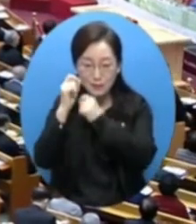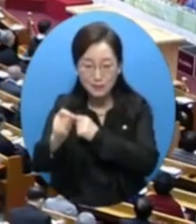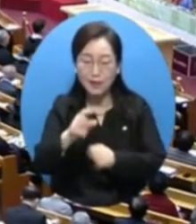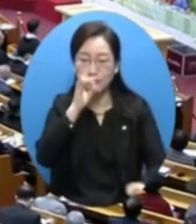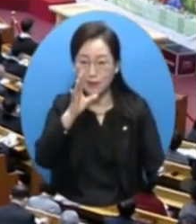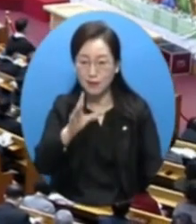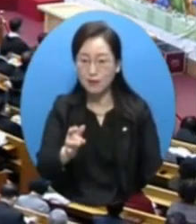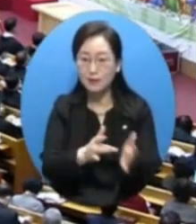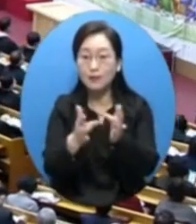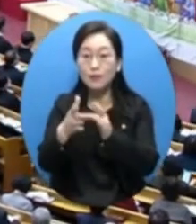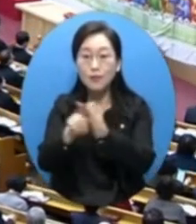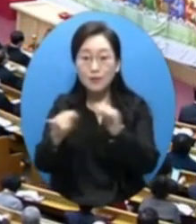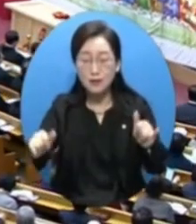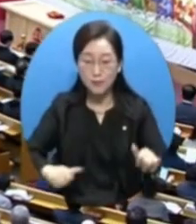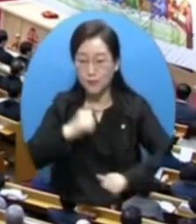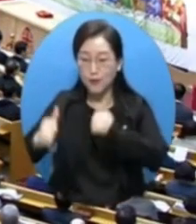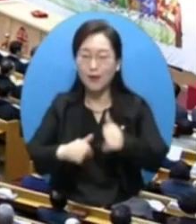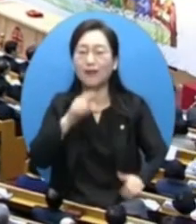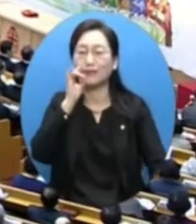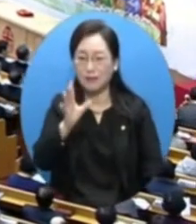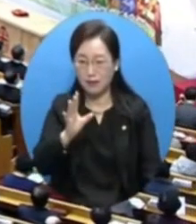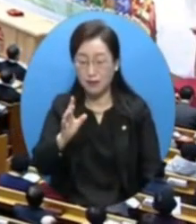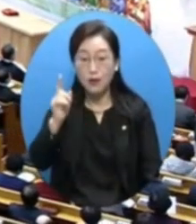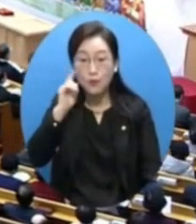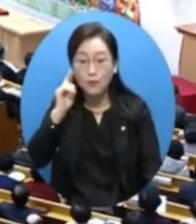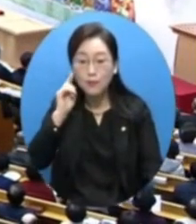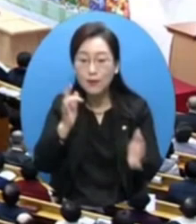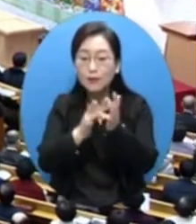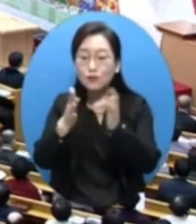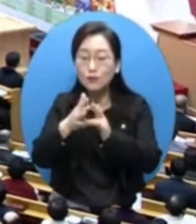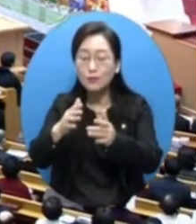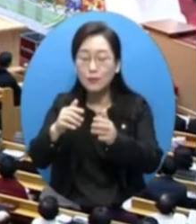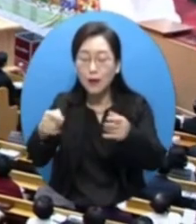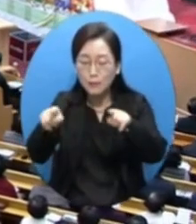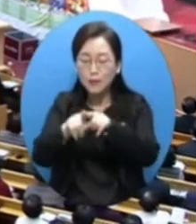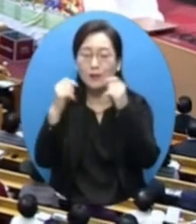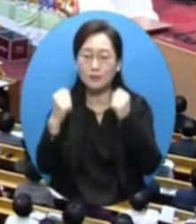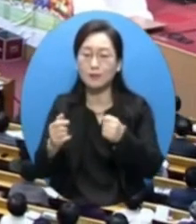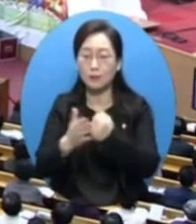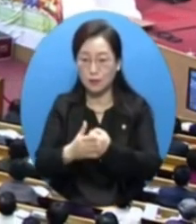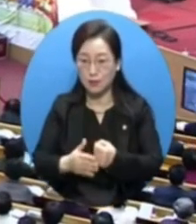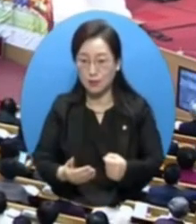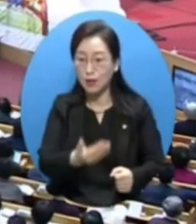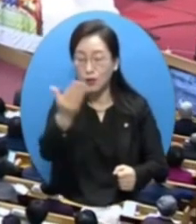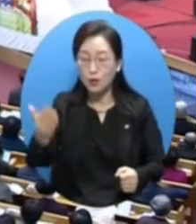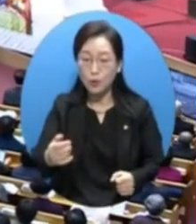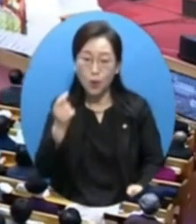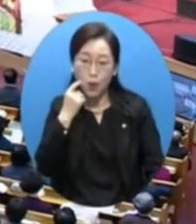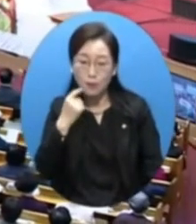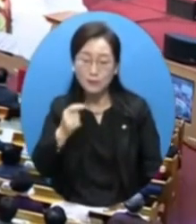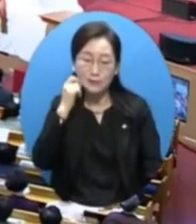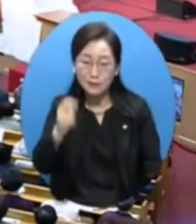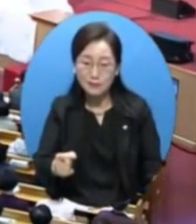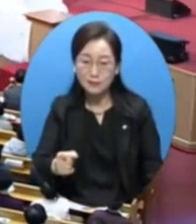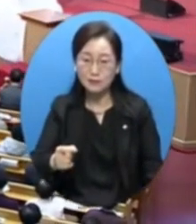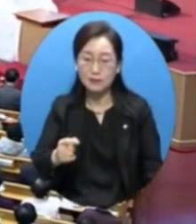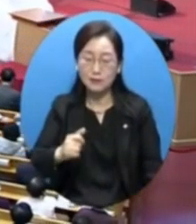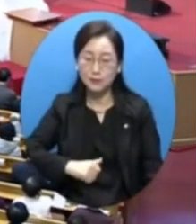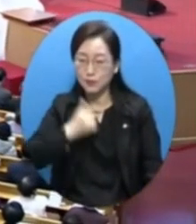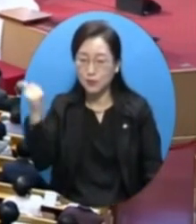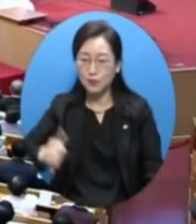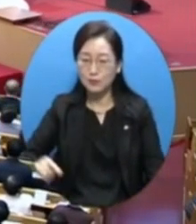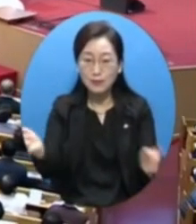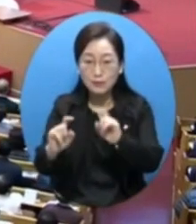치면 안 됩니다 왜 예수님이 계시기 때문에 어떻게 예수님이 계신 사람들이 거짓말하고 사기치고 분노하고